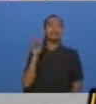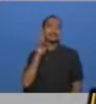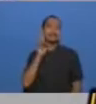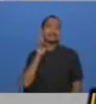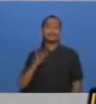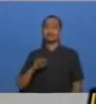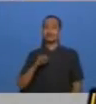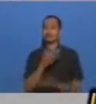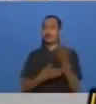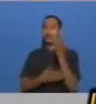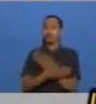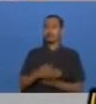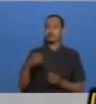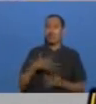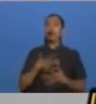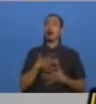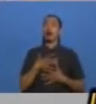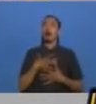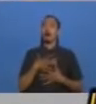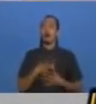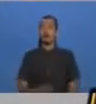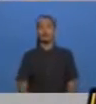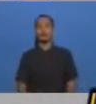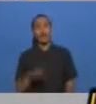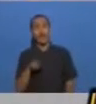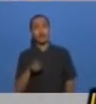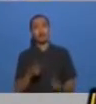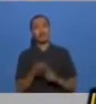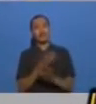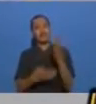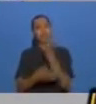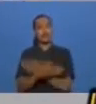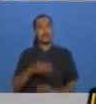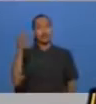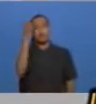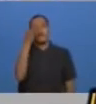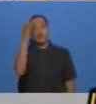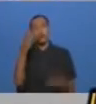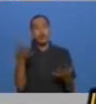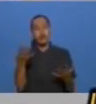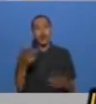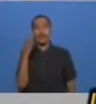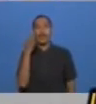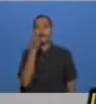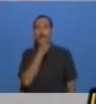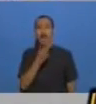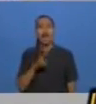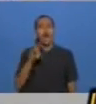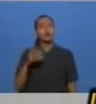Bagi teman tuli itu harus bagaimana, bagi teman netra itu harus bagaimana, teman-teman